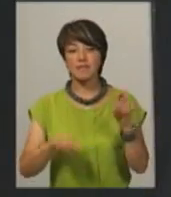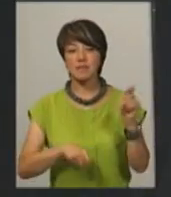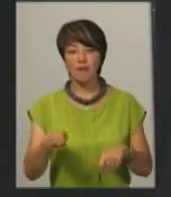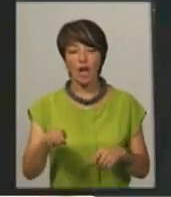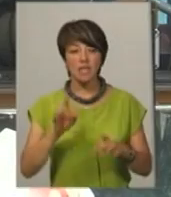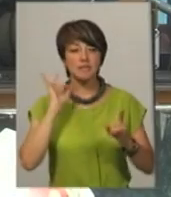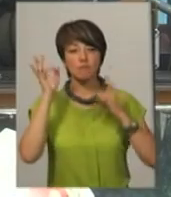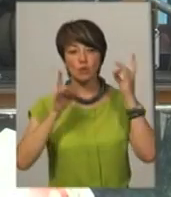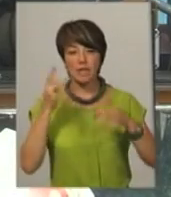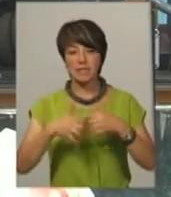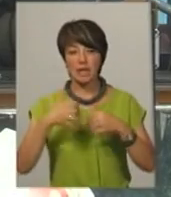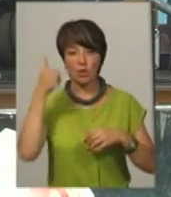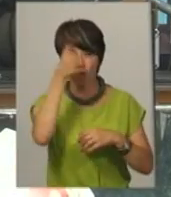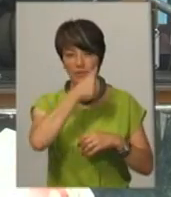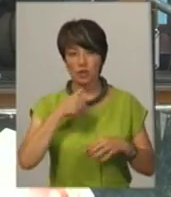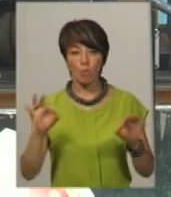середньовічна музика.